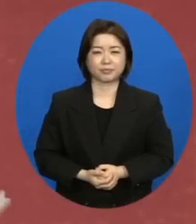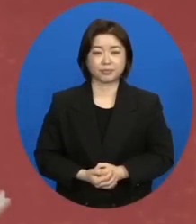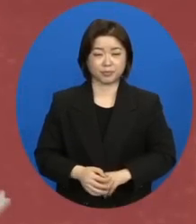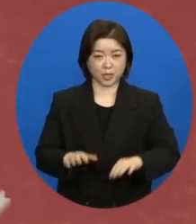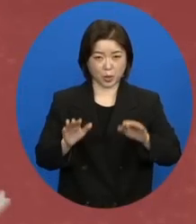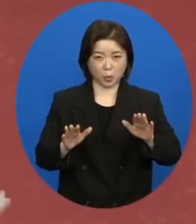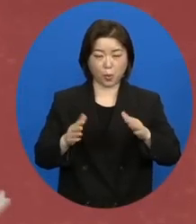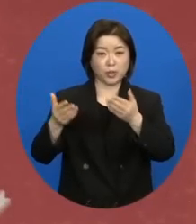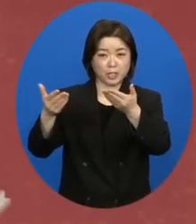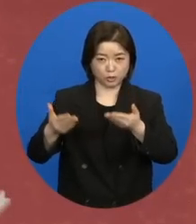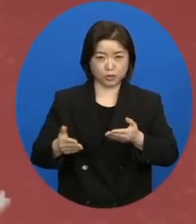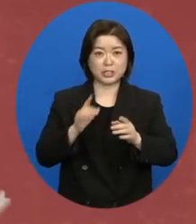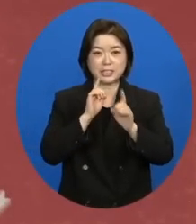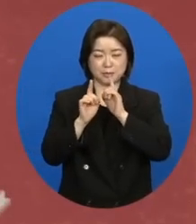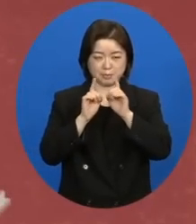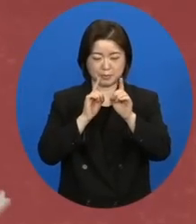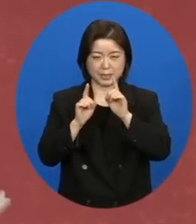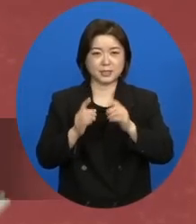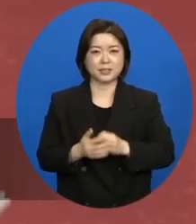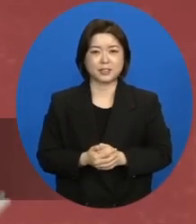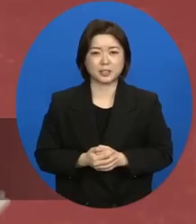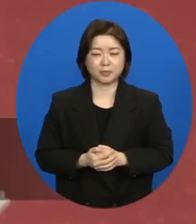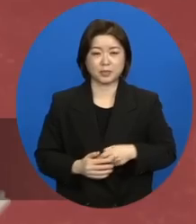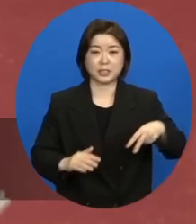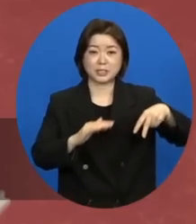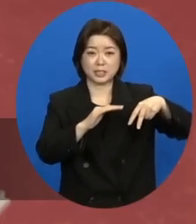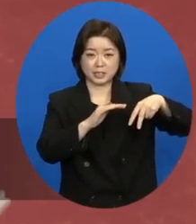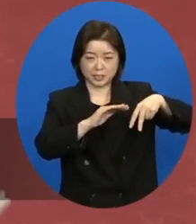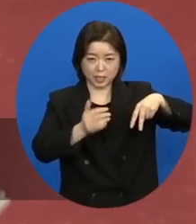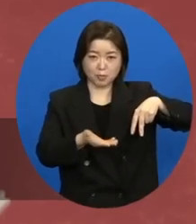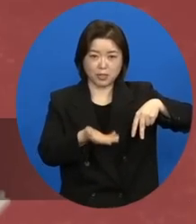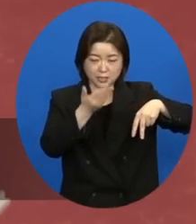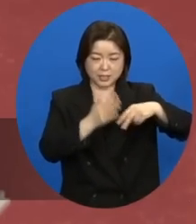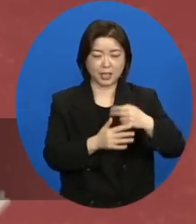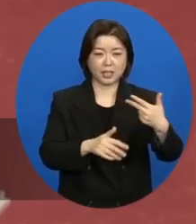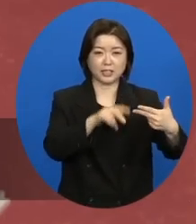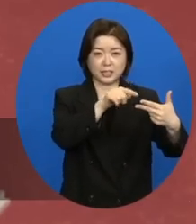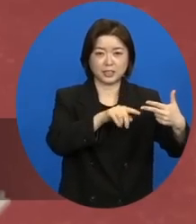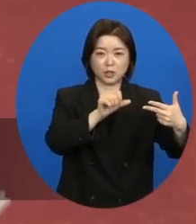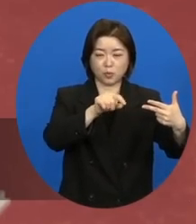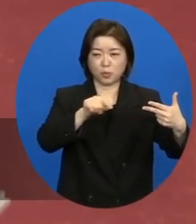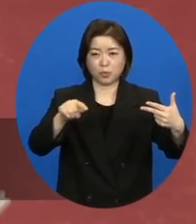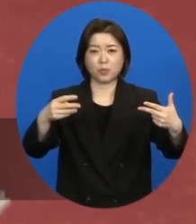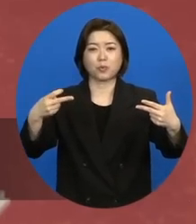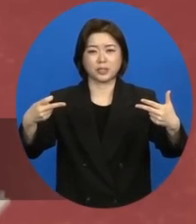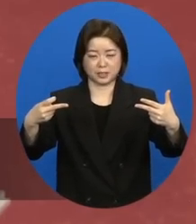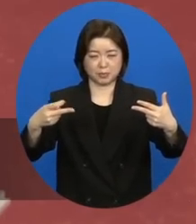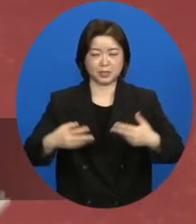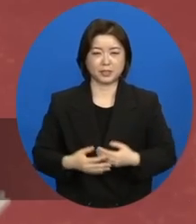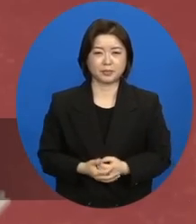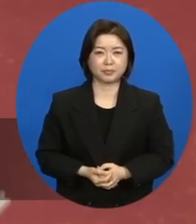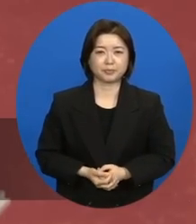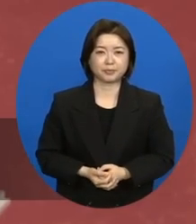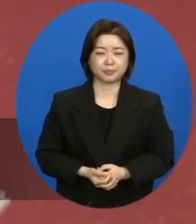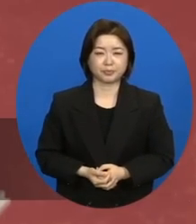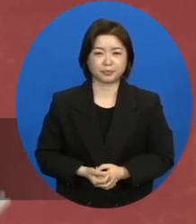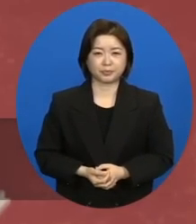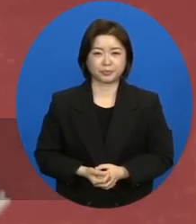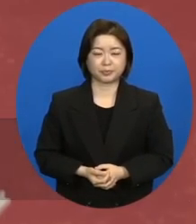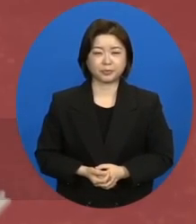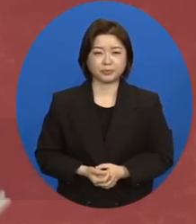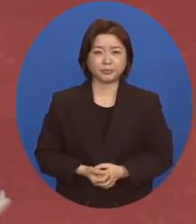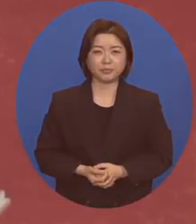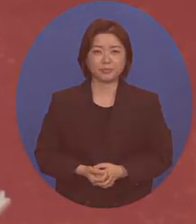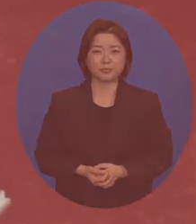오늘 주시는 말씀은 사무엘상 7장 5절로 12절까지 말씀입니다.